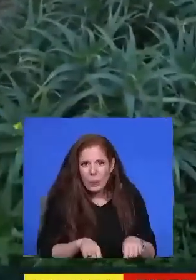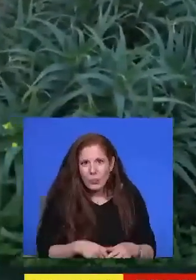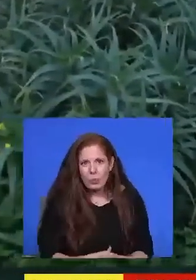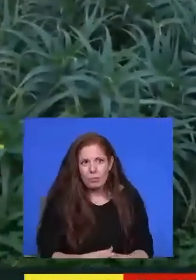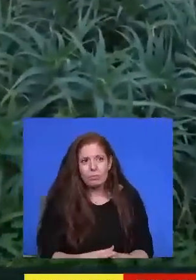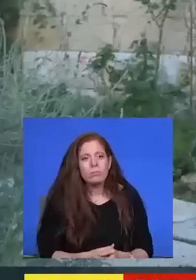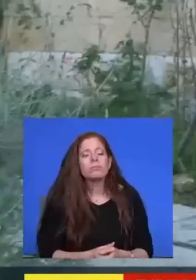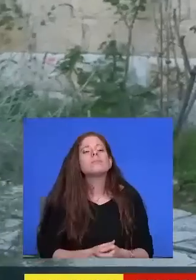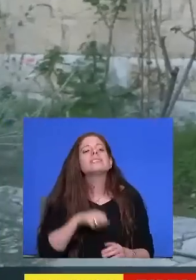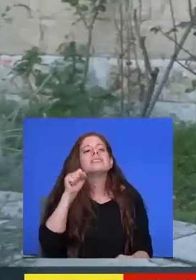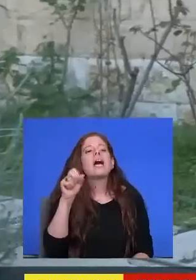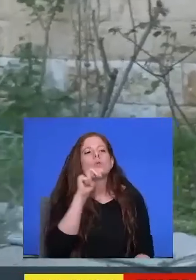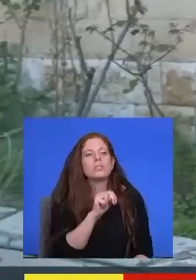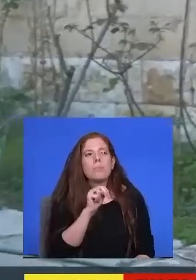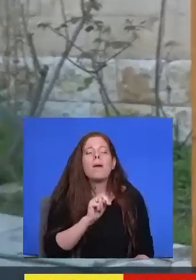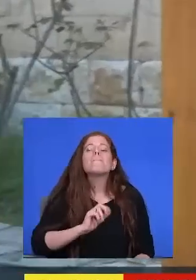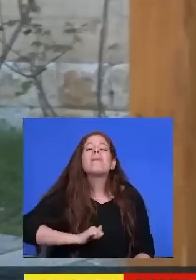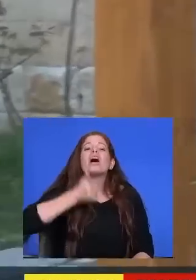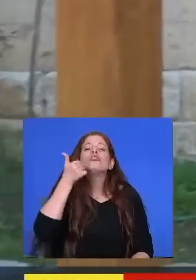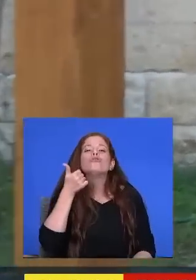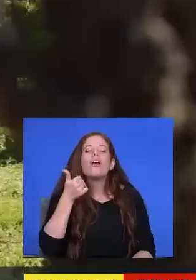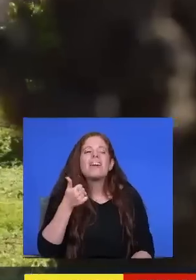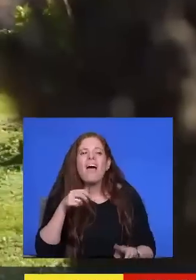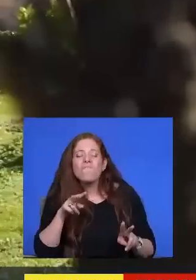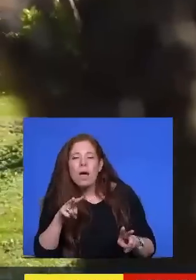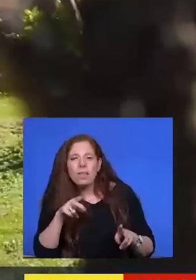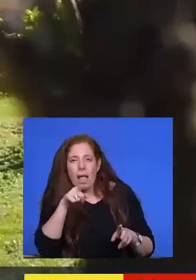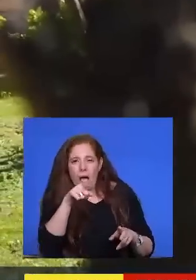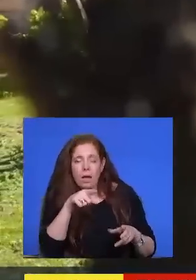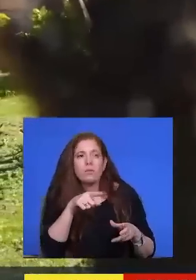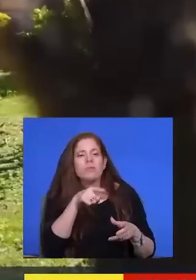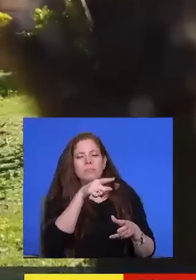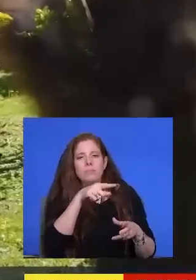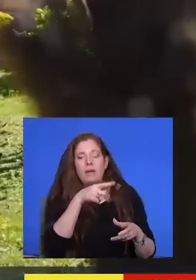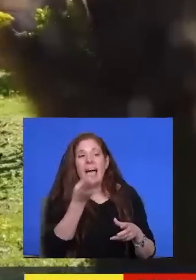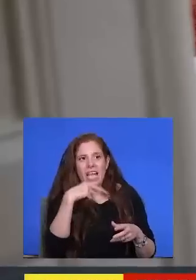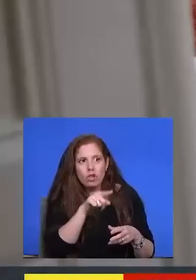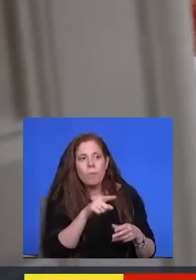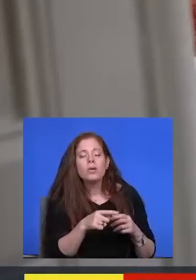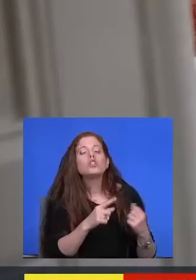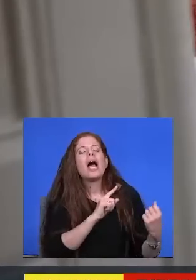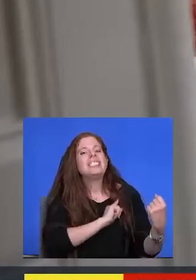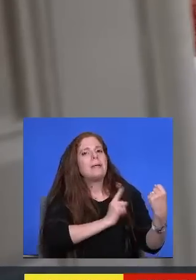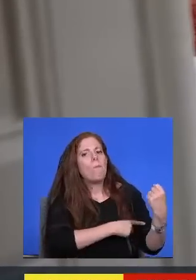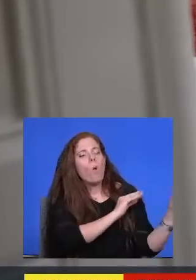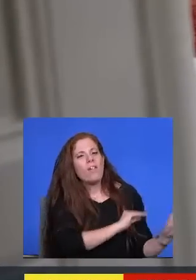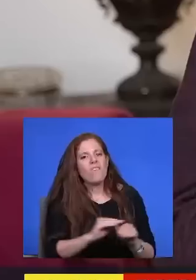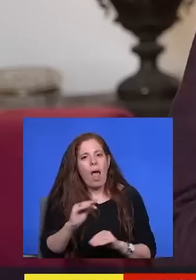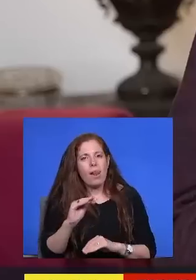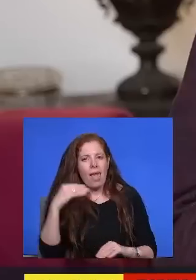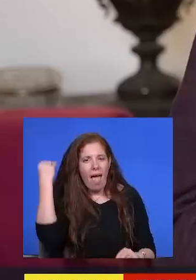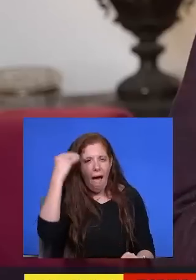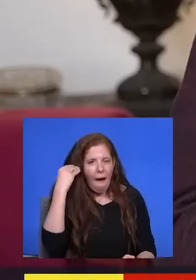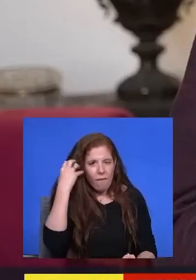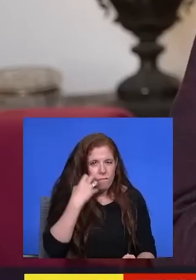ساري نسيبه مرشي فتح بشتخيم بالانتفاضه الاولى هيا شام كسمخوت ابرا لعرفات بتونسيا الجانب